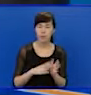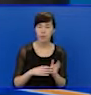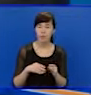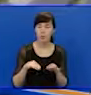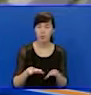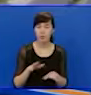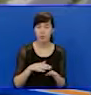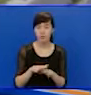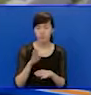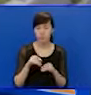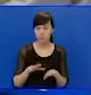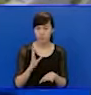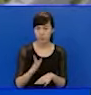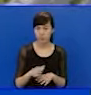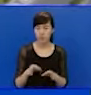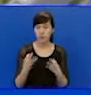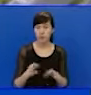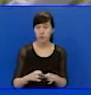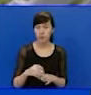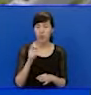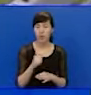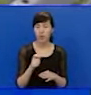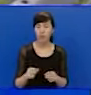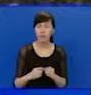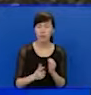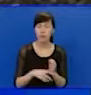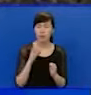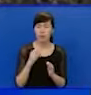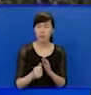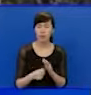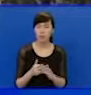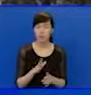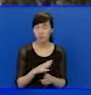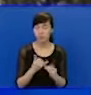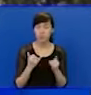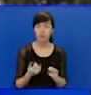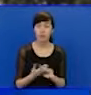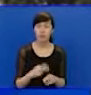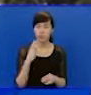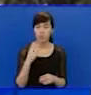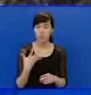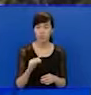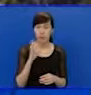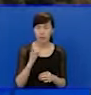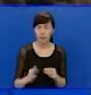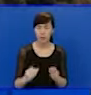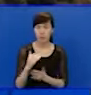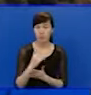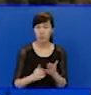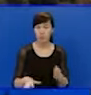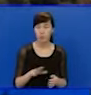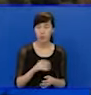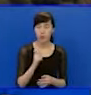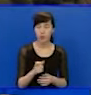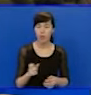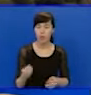боламыз деп. Тәуелсіздік алған жылы Шымкент тұрғындарының 17% жұмыссыз болған. Қазір бұл көрсеткіш 5% деңгейге түсті.